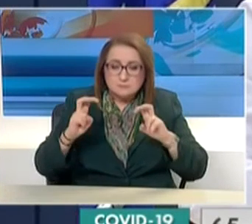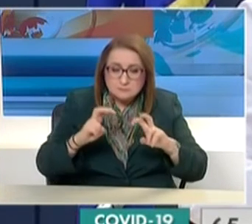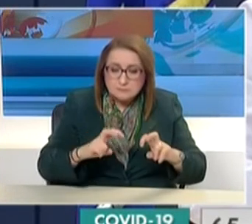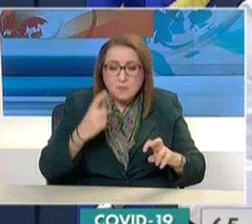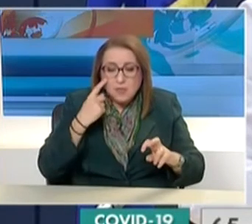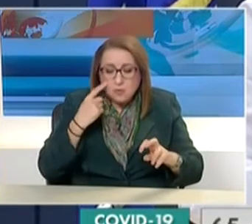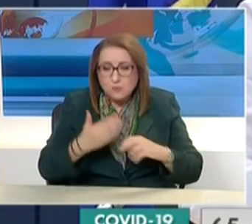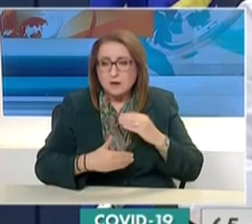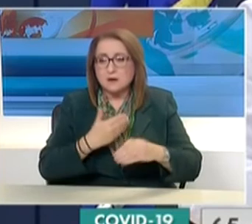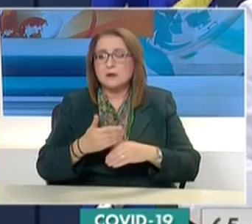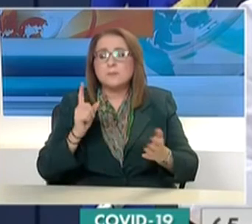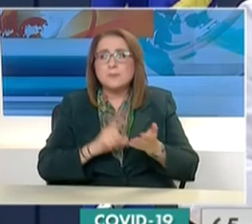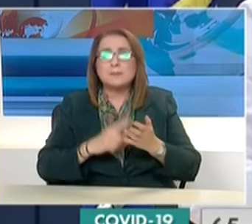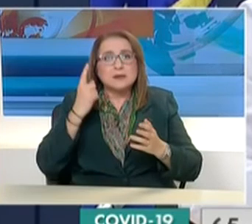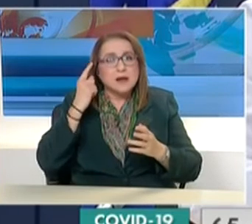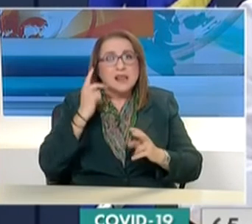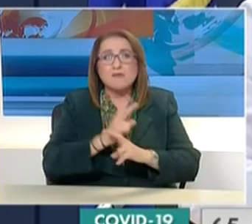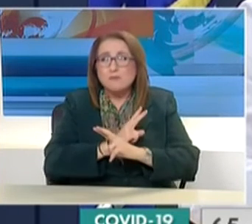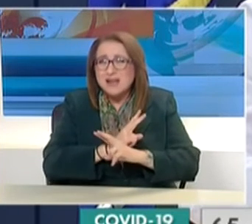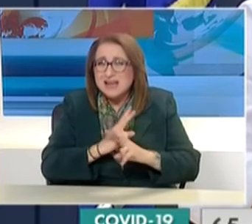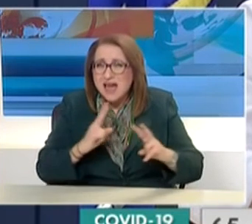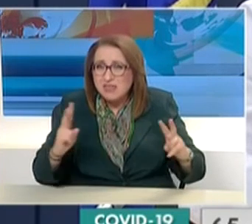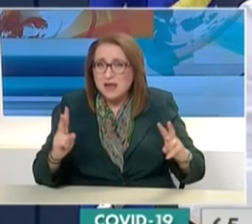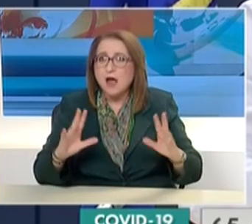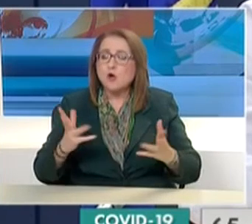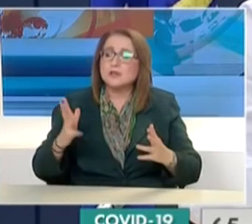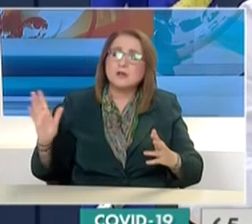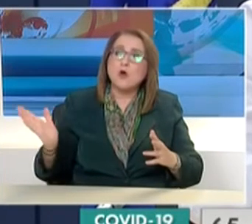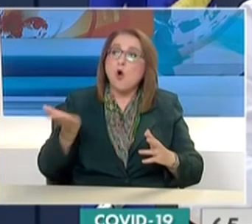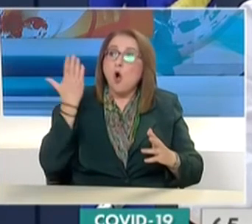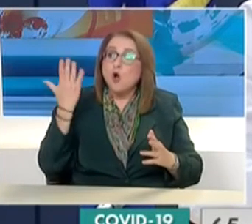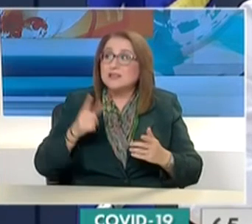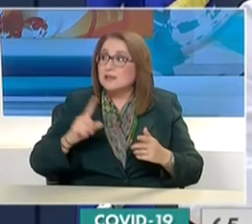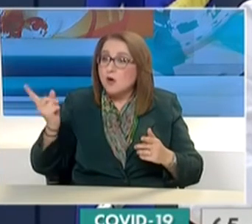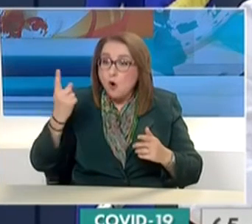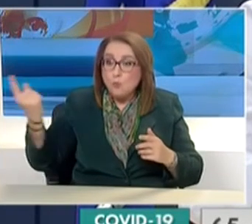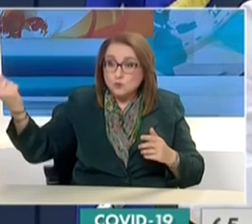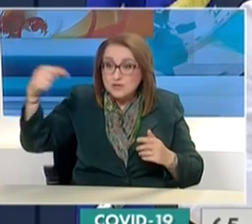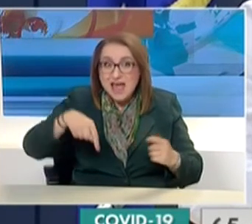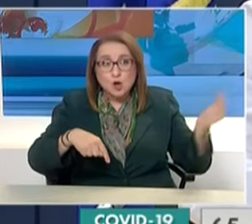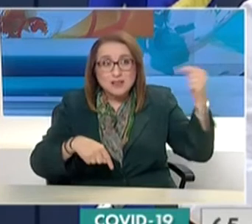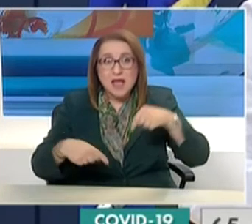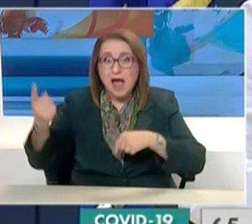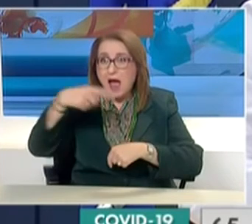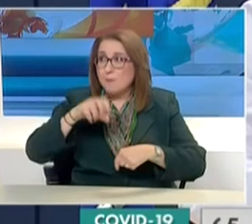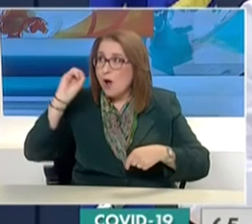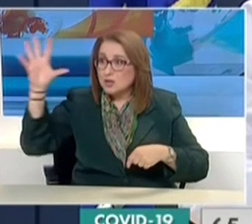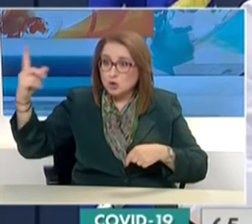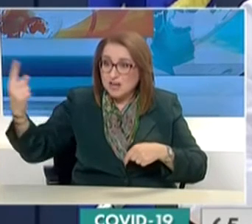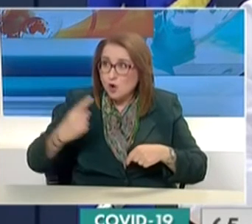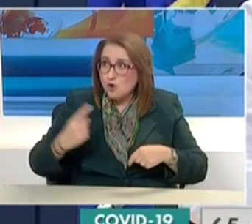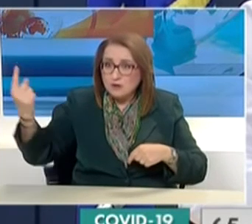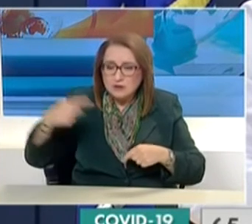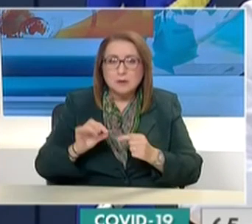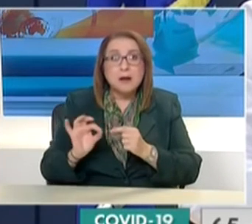συγκεκριμένους ελέγχους, διότι πρέπει να γίνει ξεκάθαρο ότι η οποιαδήποτε μετακίνηση αυτών που έρχονται από χώρες του εξωτερικού μπορεί να